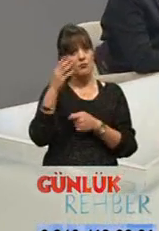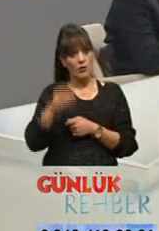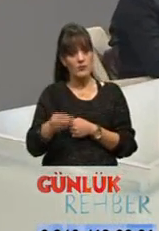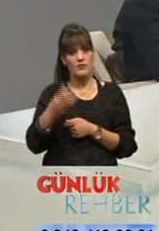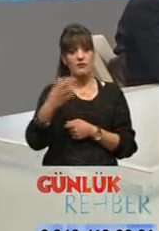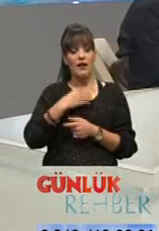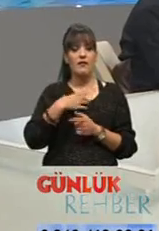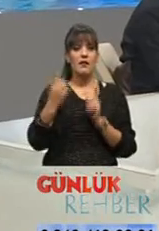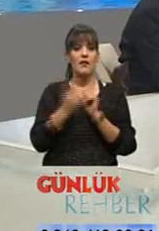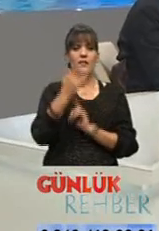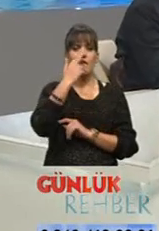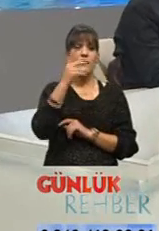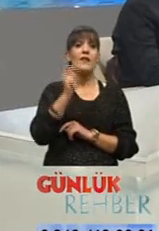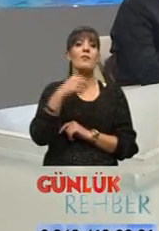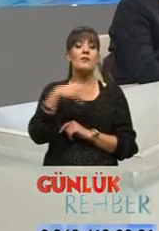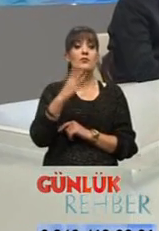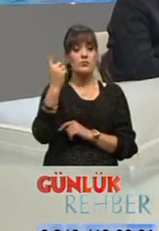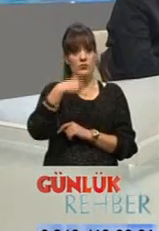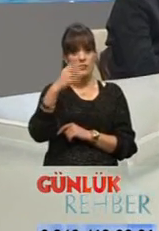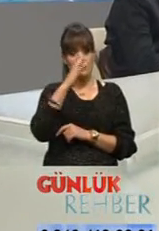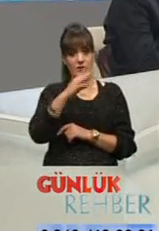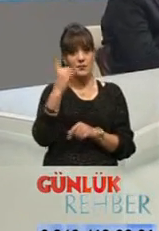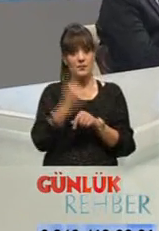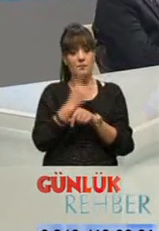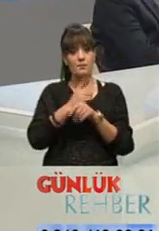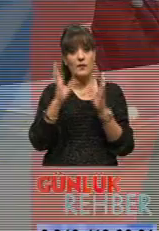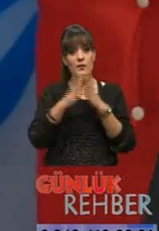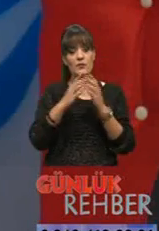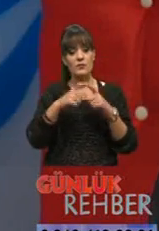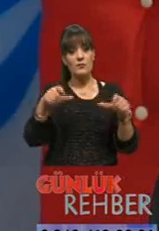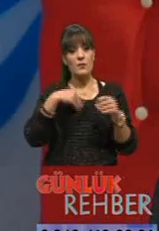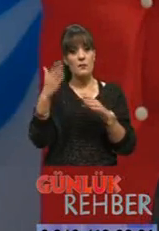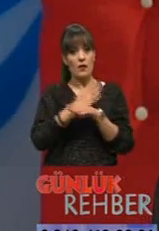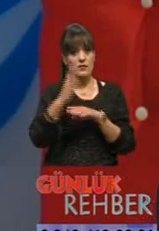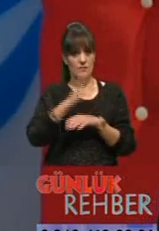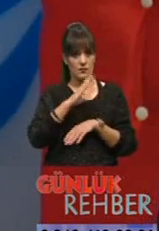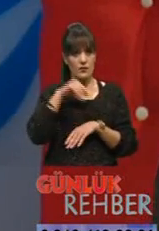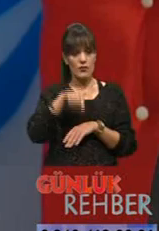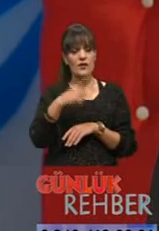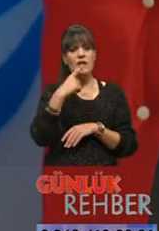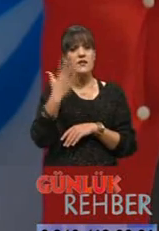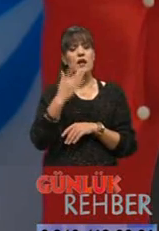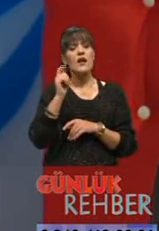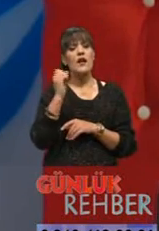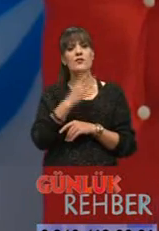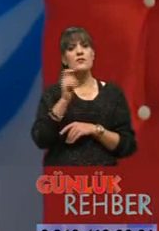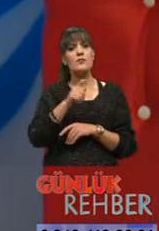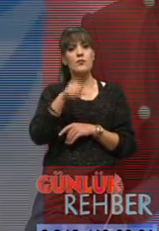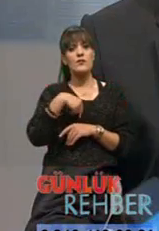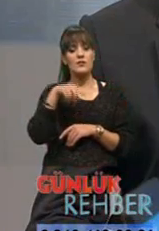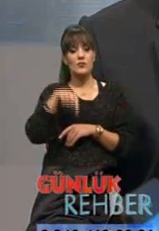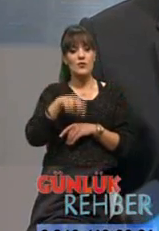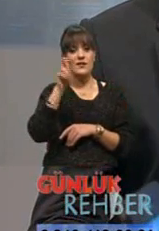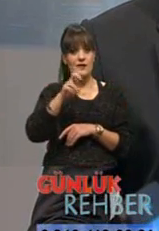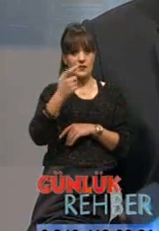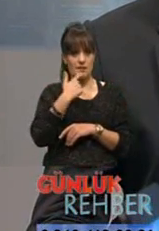olsa, böyle kendi kendimize rastgele yapmasak. Çünkü ciddi bir komplike bir cihaz var orada, evet. Öyle değil mi? Sen kaç senedir yapıyorsun bu işi? Bu